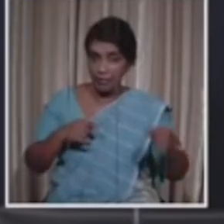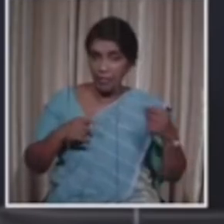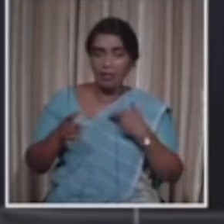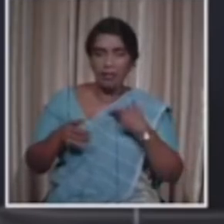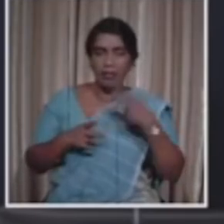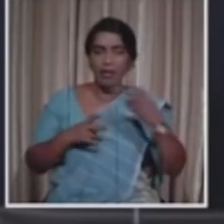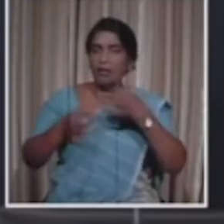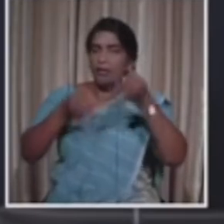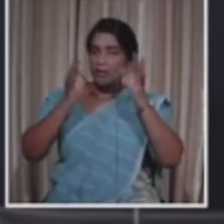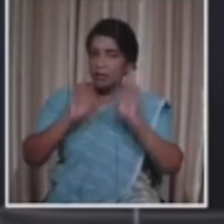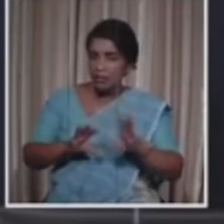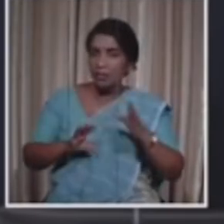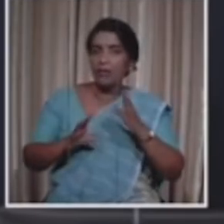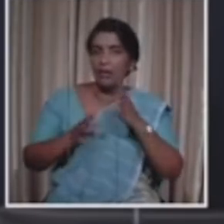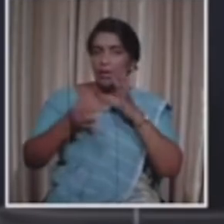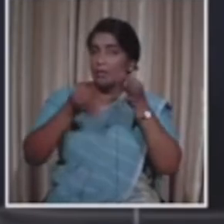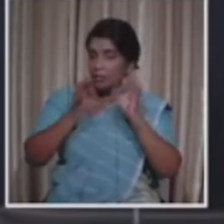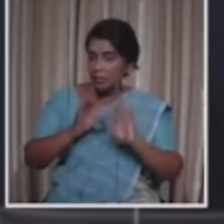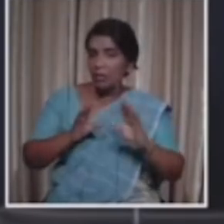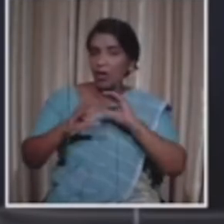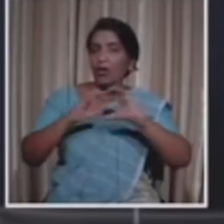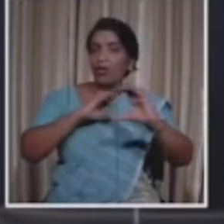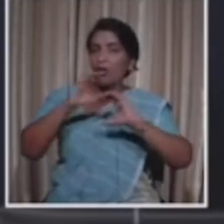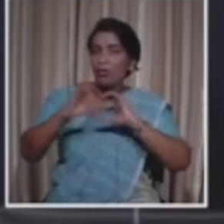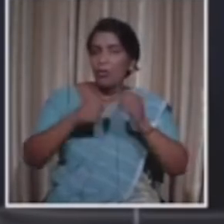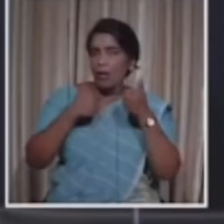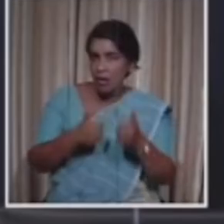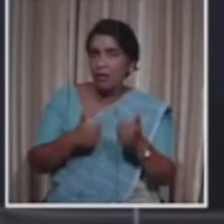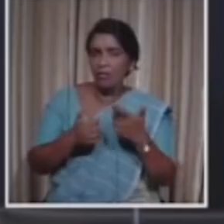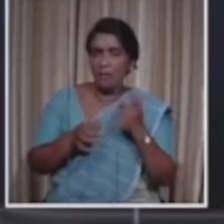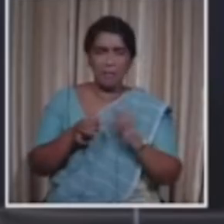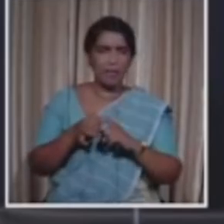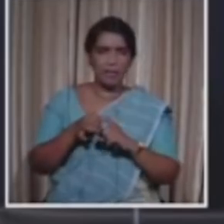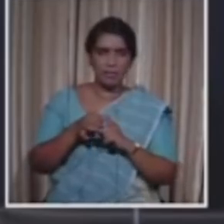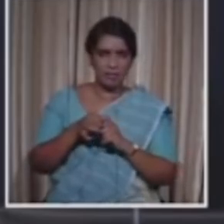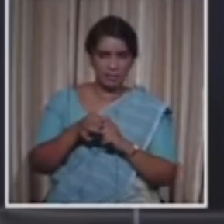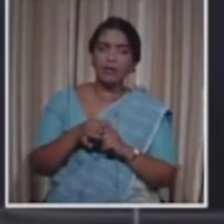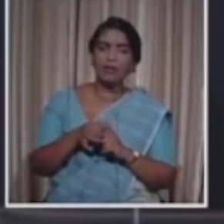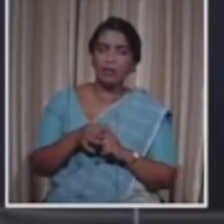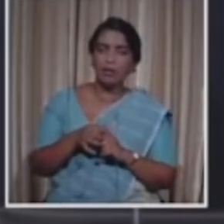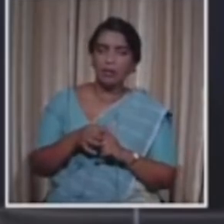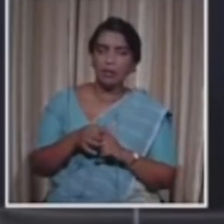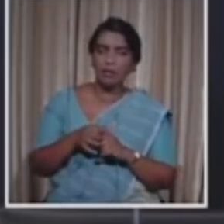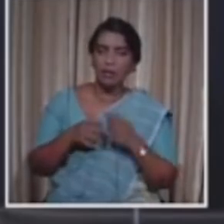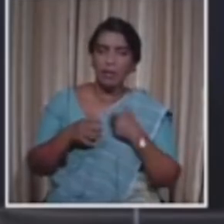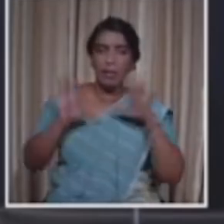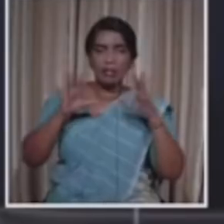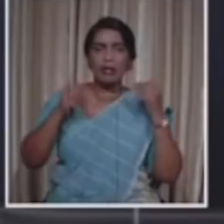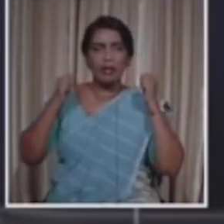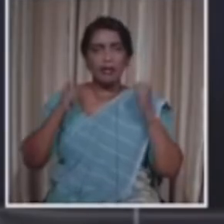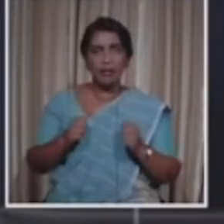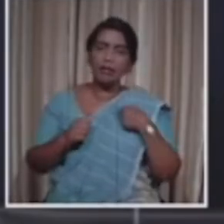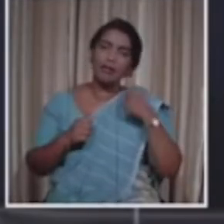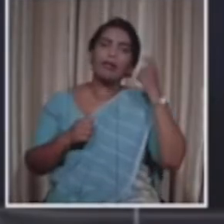අතරත් හරියාකාරයෙන් සංනිවේදනයක් වුණාද කියන ප්‍රශ්නය මතුවුණා. මම මෙතනවිල්ලා 10ට වාඩි වෙනකොට මම අවබෝධ